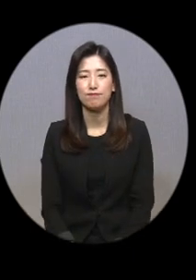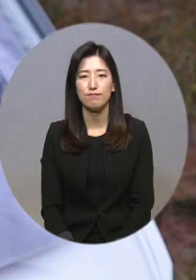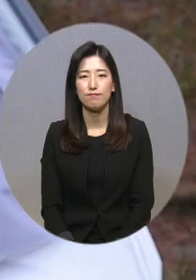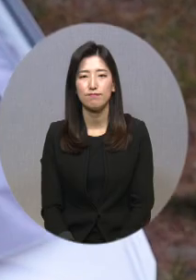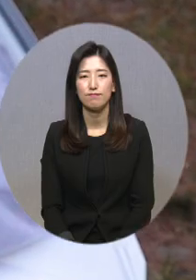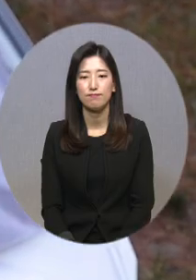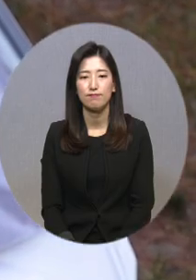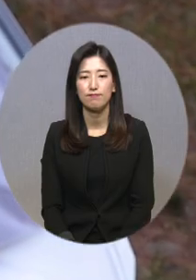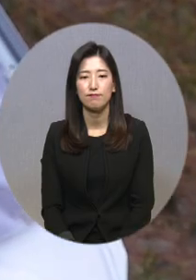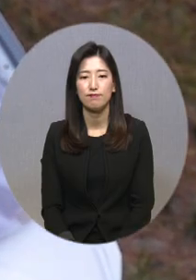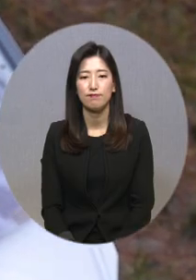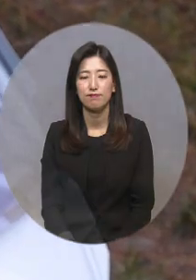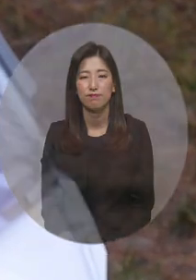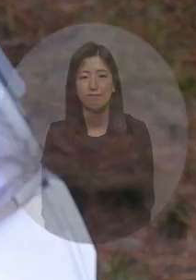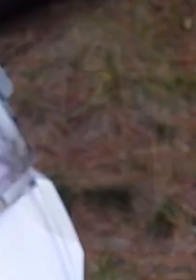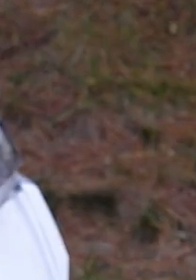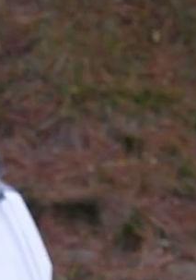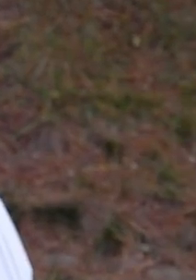으